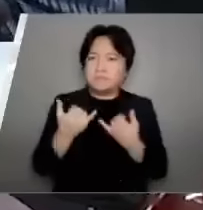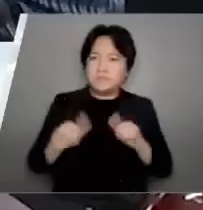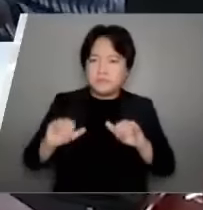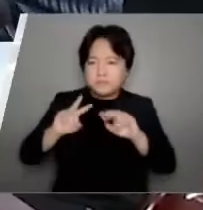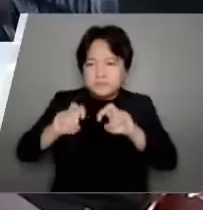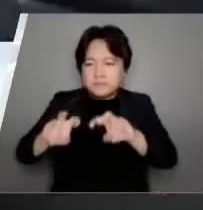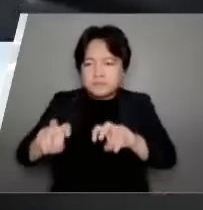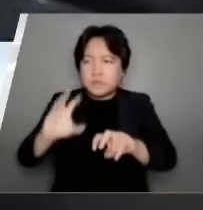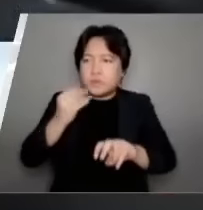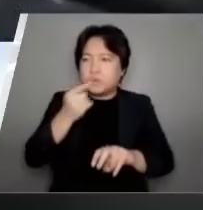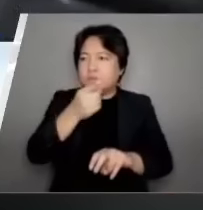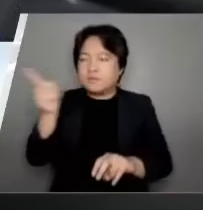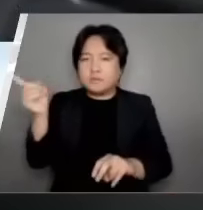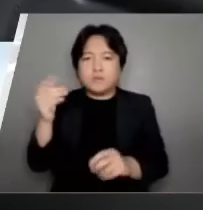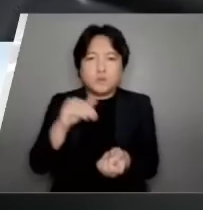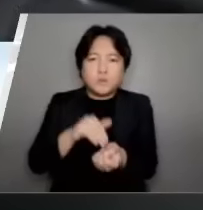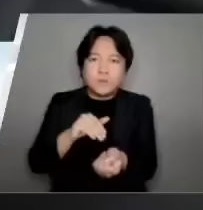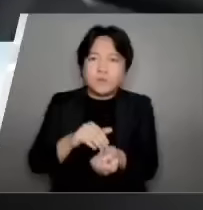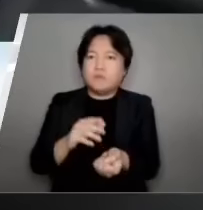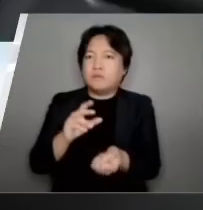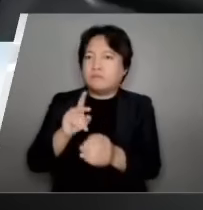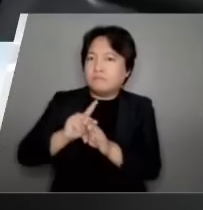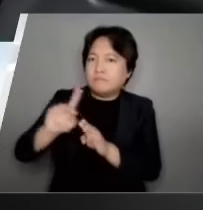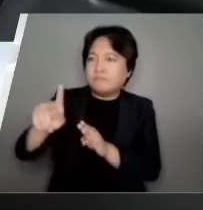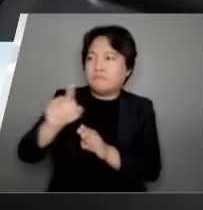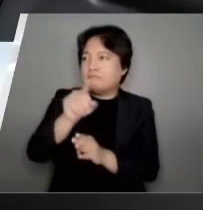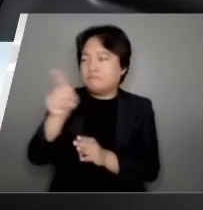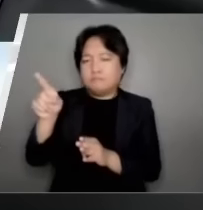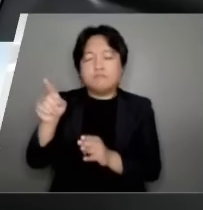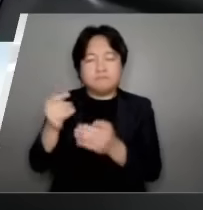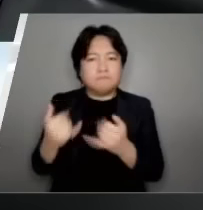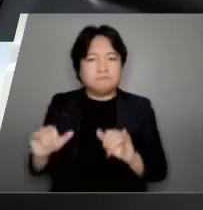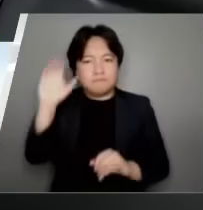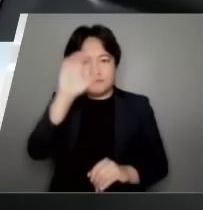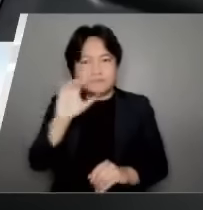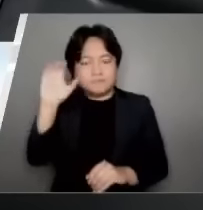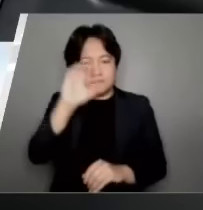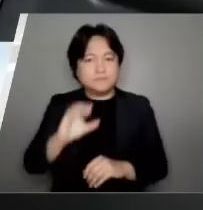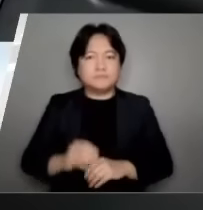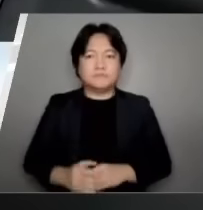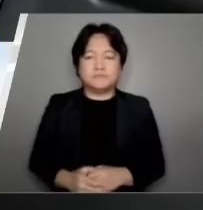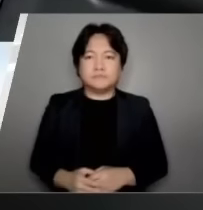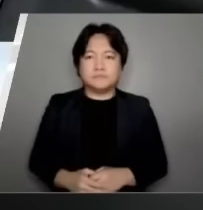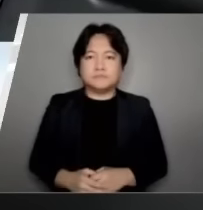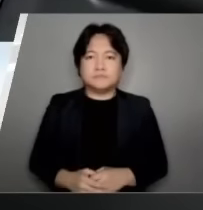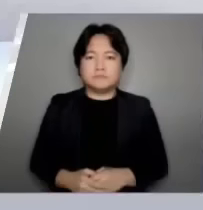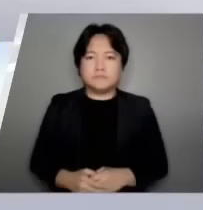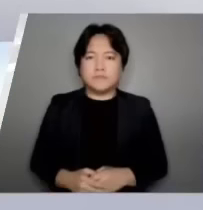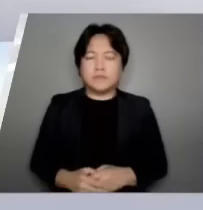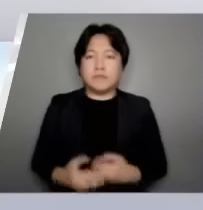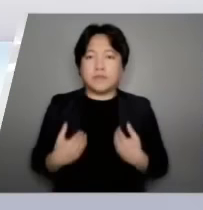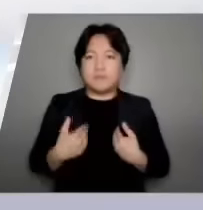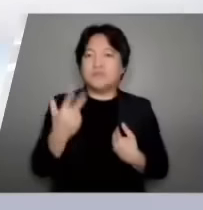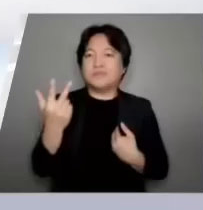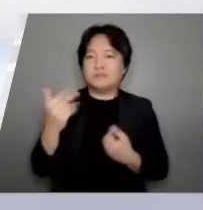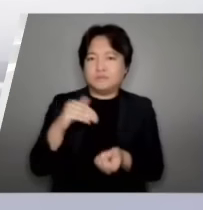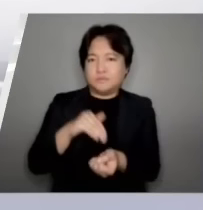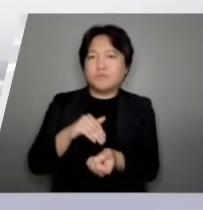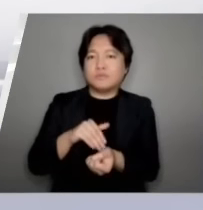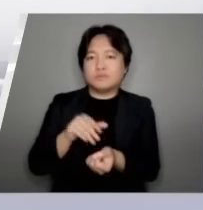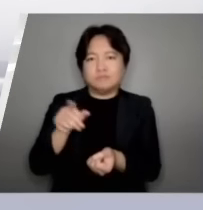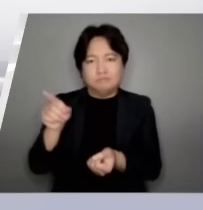for sale scheme. So far po ang na-identify sa sinumpa ang salaysay ay 3 na doktor. Ang